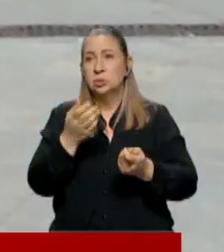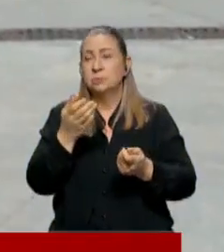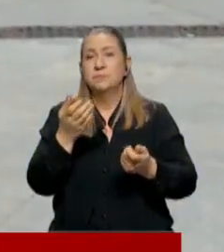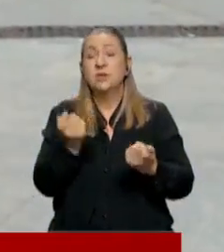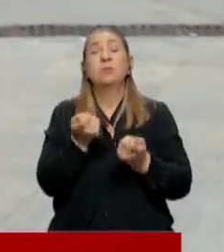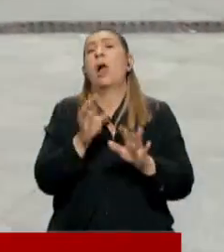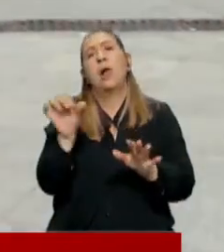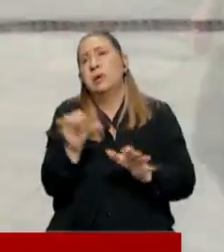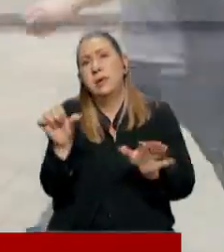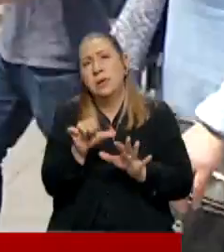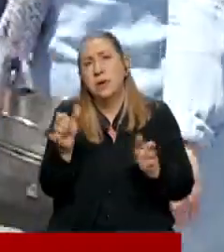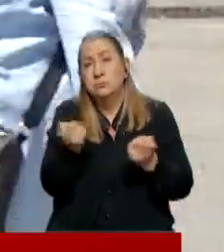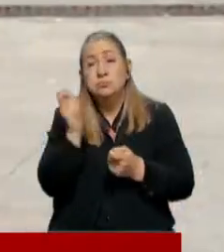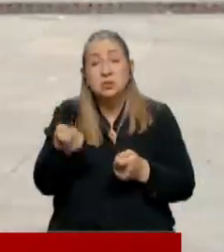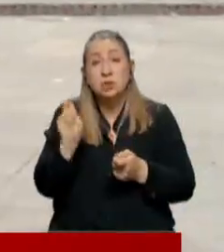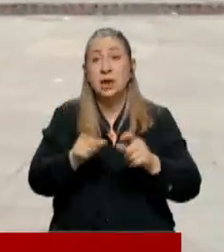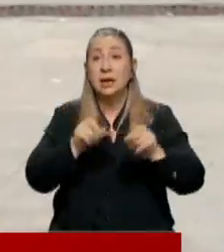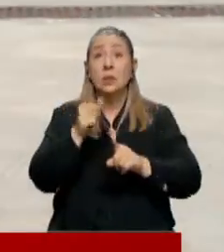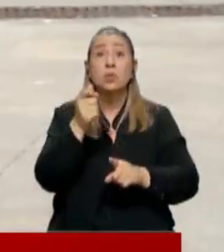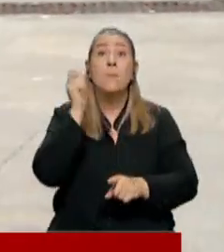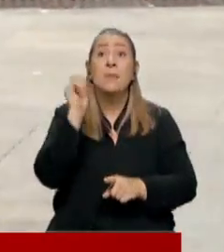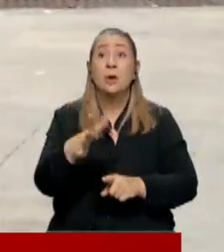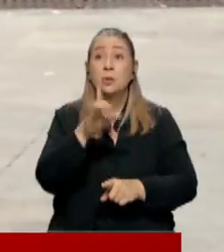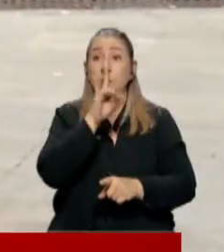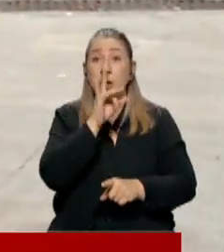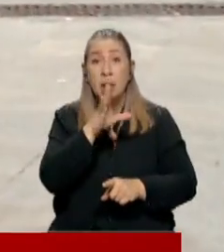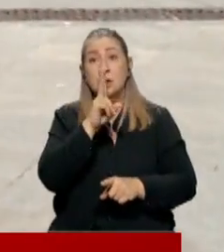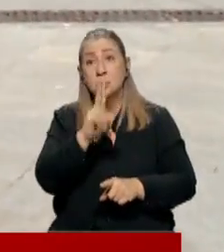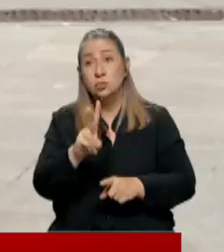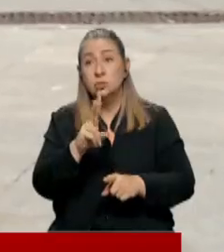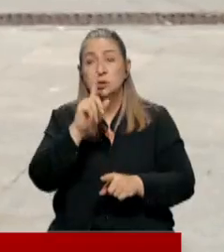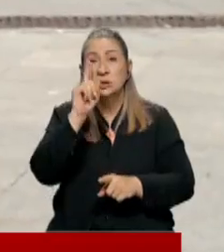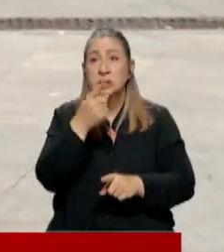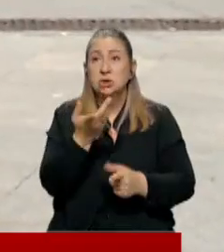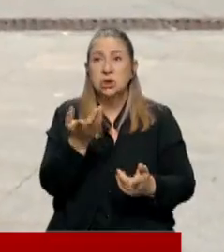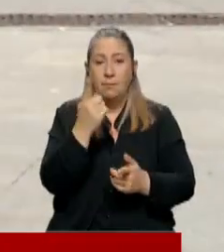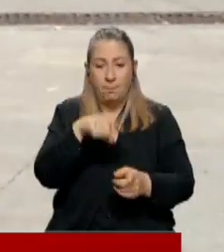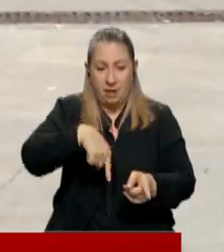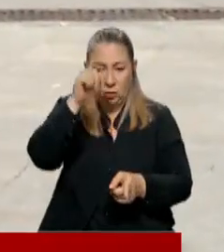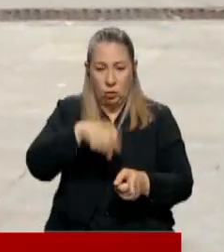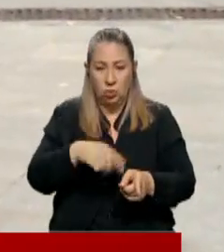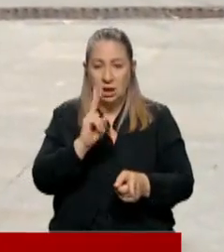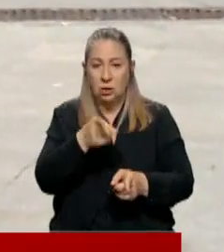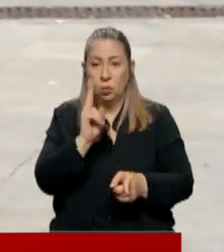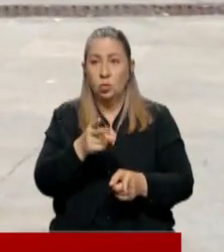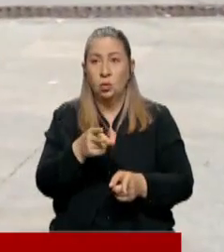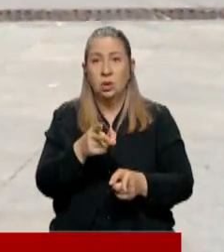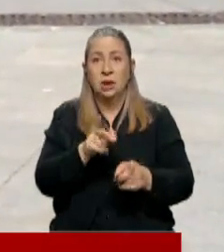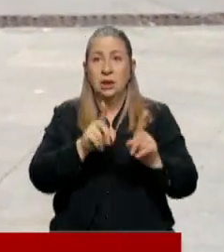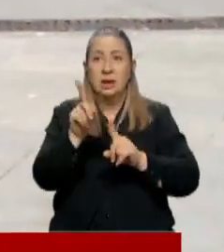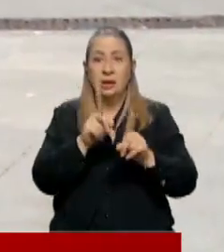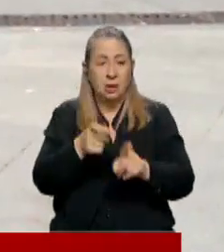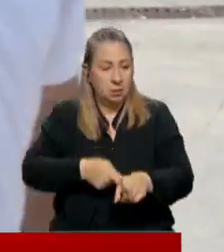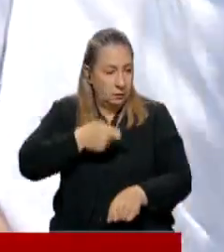cidden yapamıyorsunuz yani. İnternet ücretleri çok pahalı. 150 lira, 200 lira sadece zaten bir günlüğünü veya iki günlüğünü